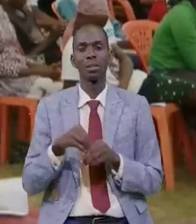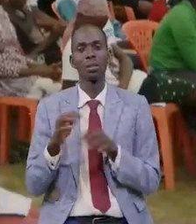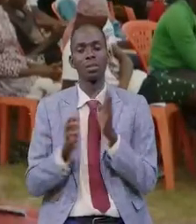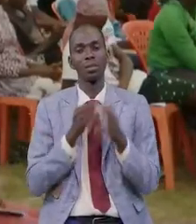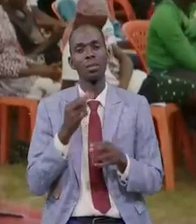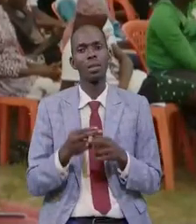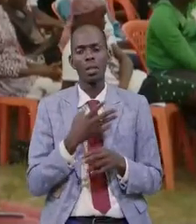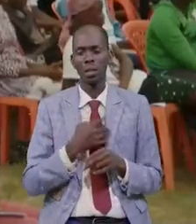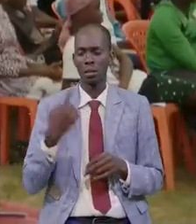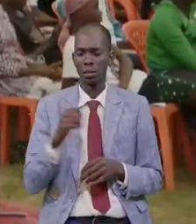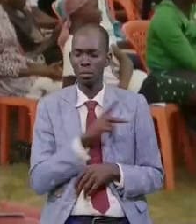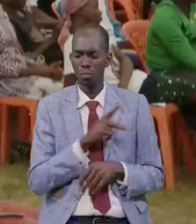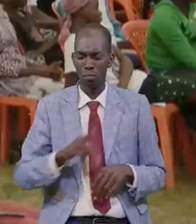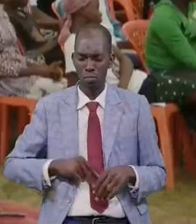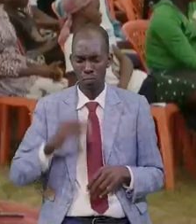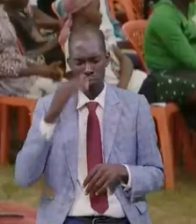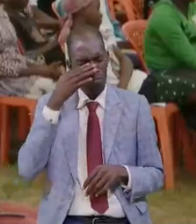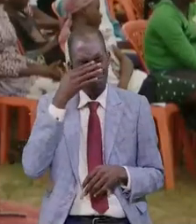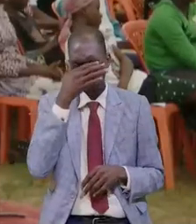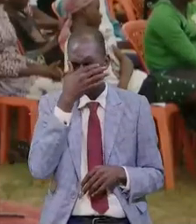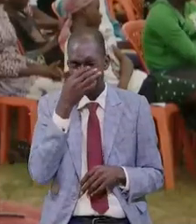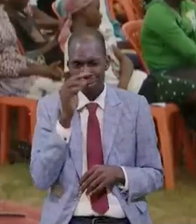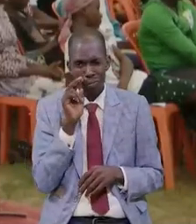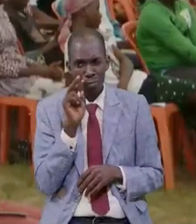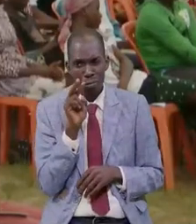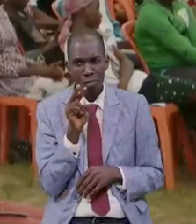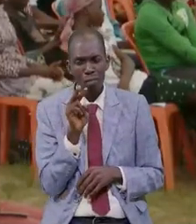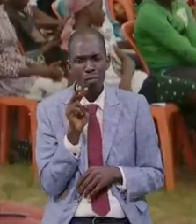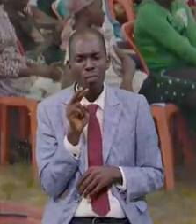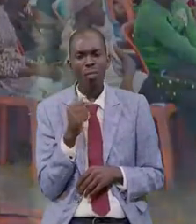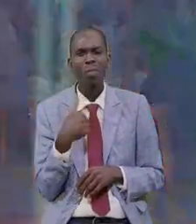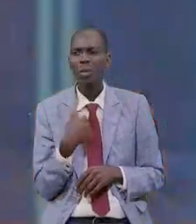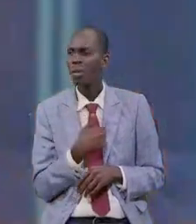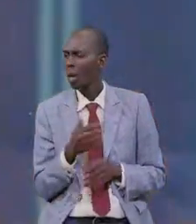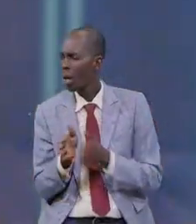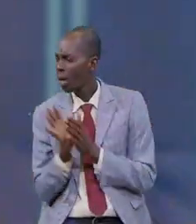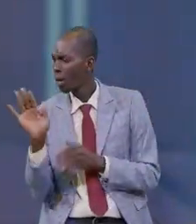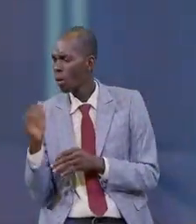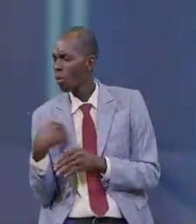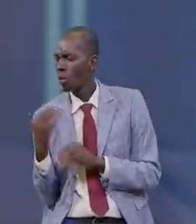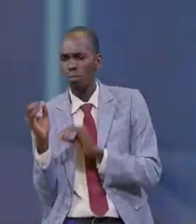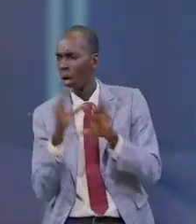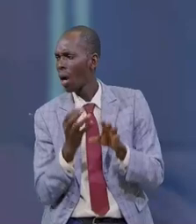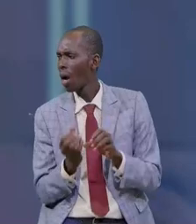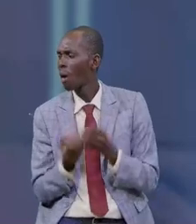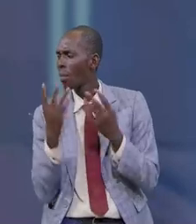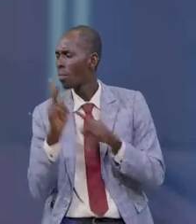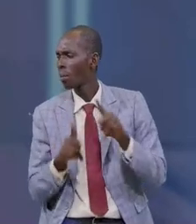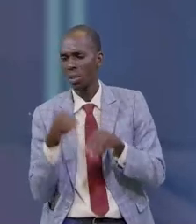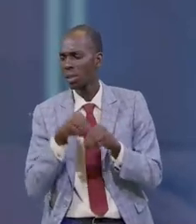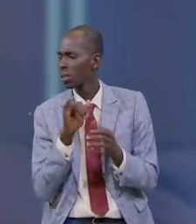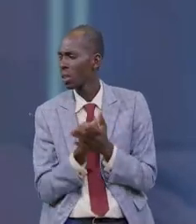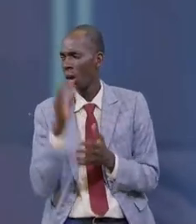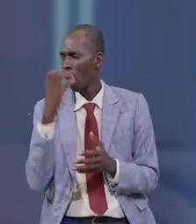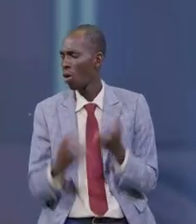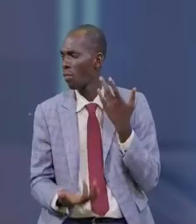Cana est venu a regarder la dit est-ce que nous n'avons pas jeté trois hommes dans le feu